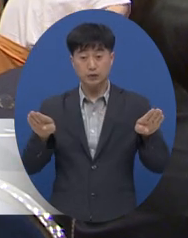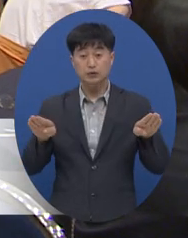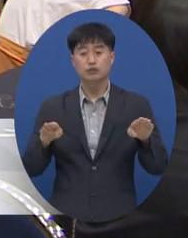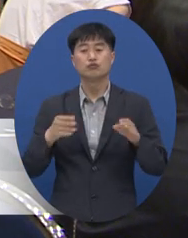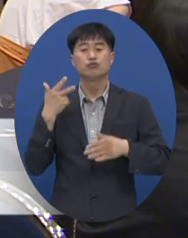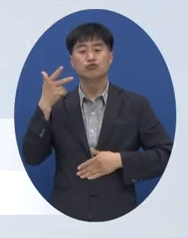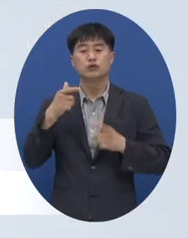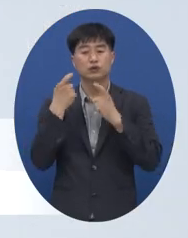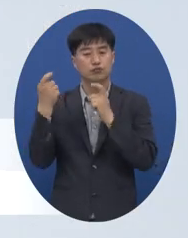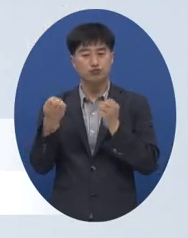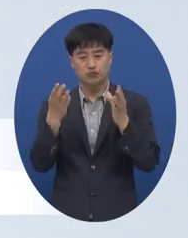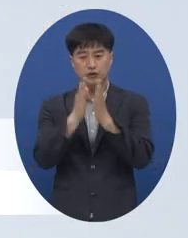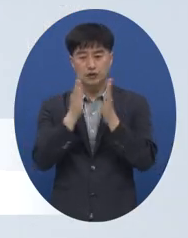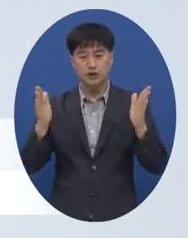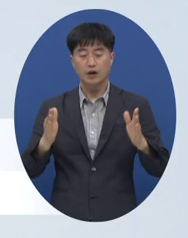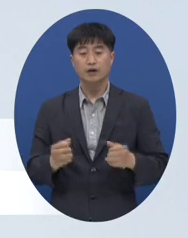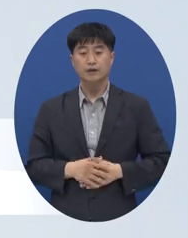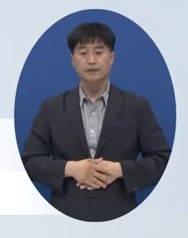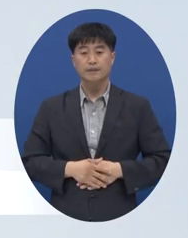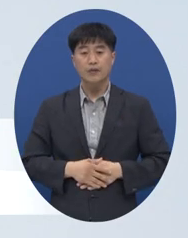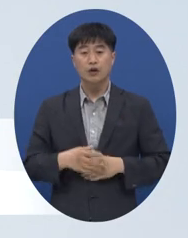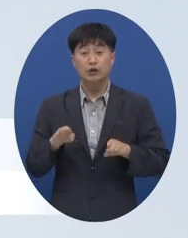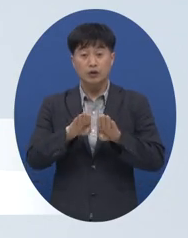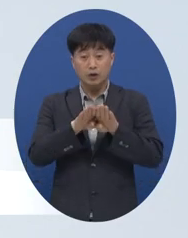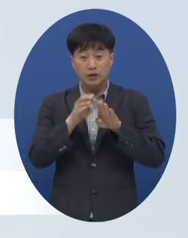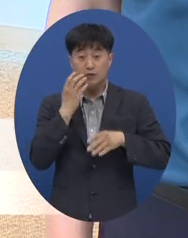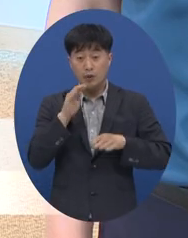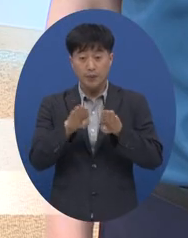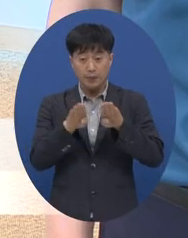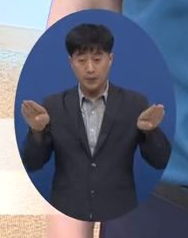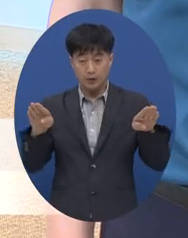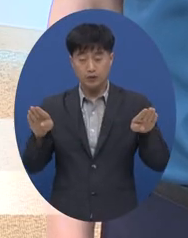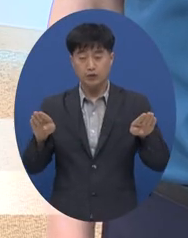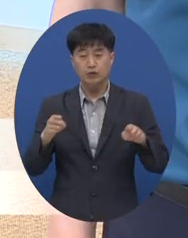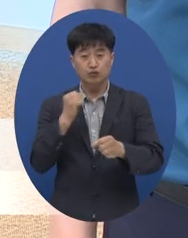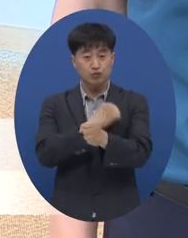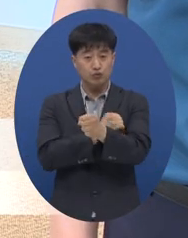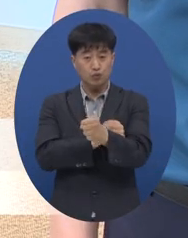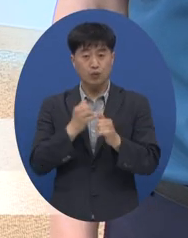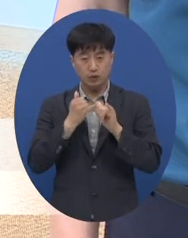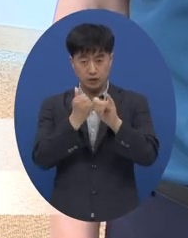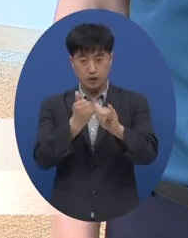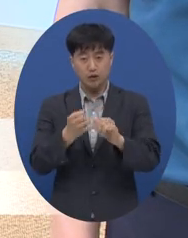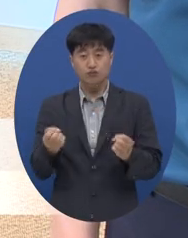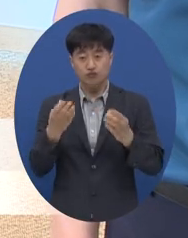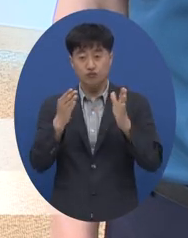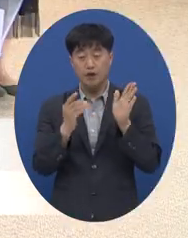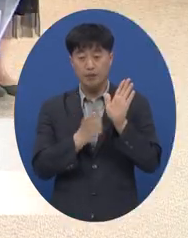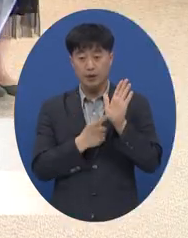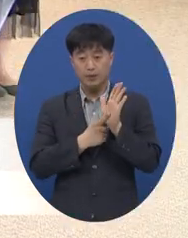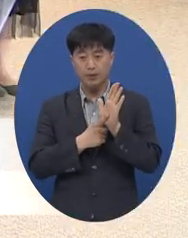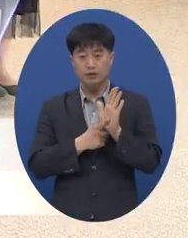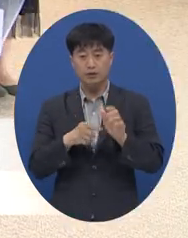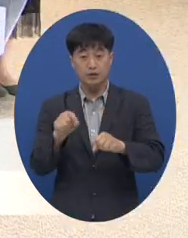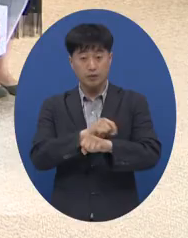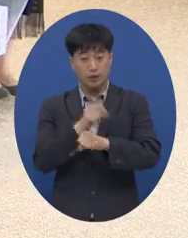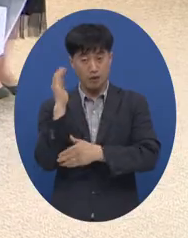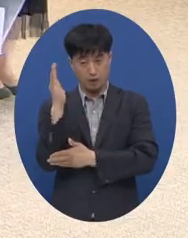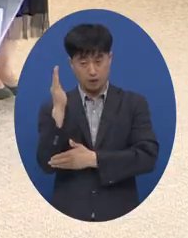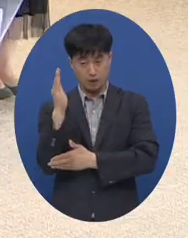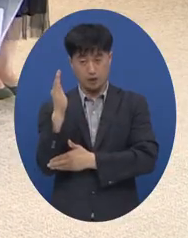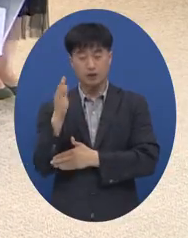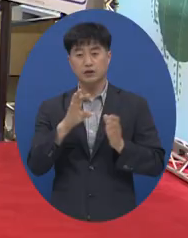개최했습니다 회사는 경우 성평등 대 3인 양성평등 유공 표창 축하공연과 명사 특강 으로